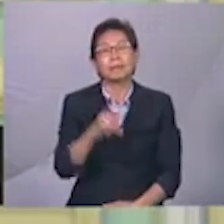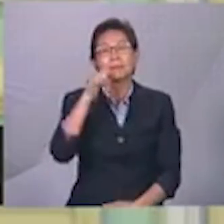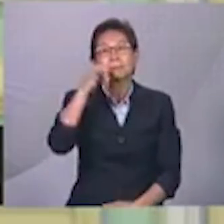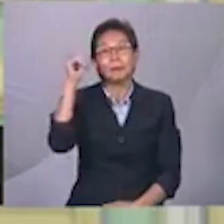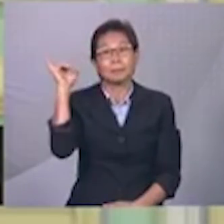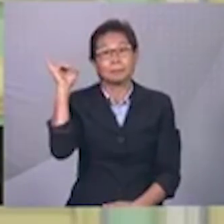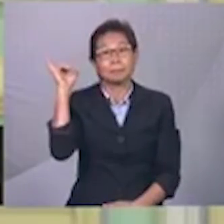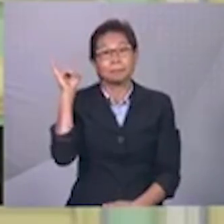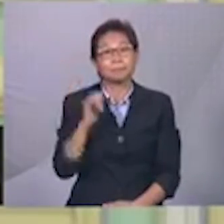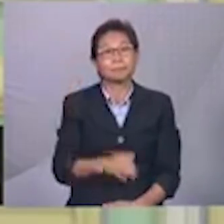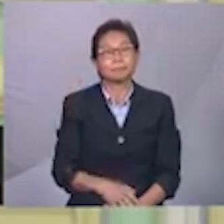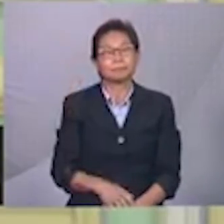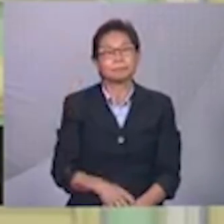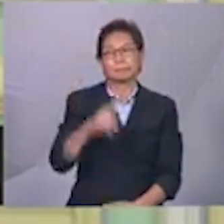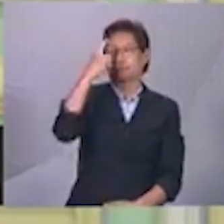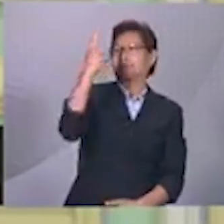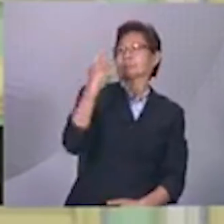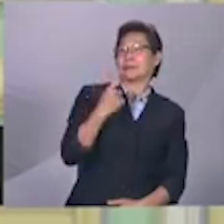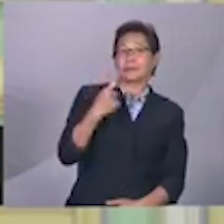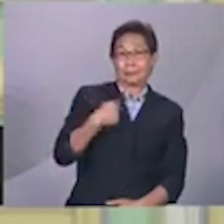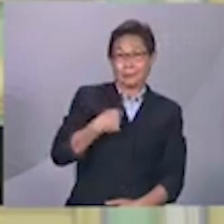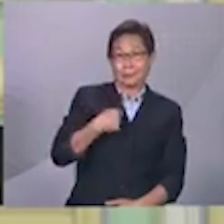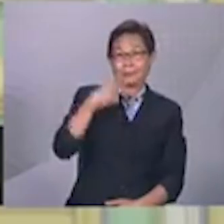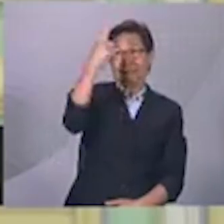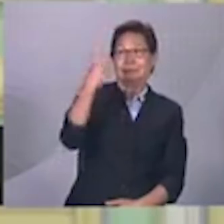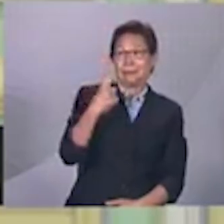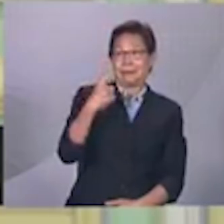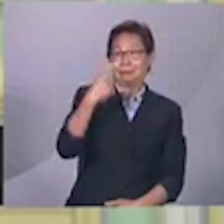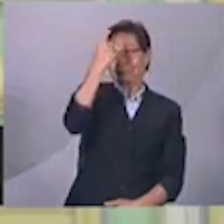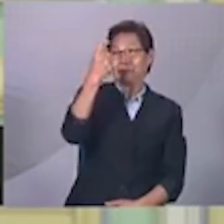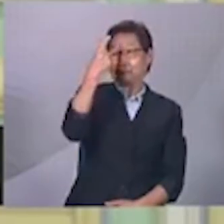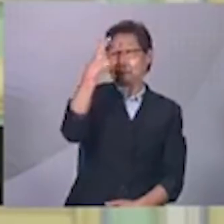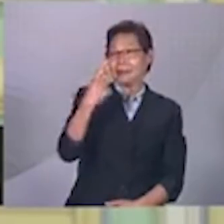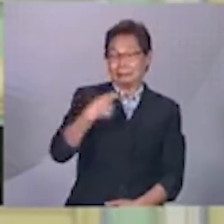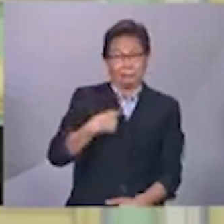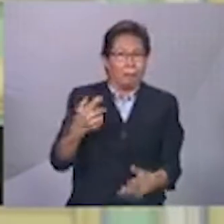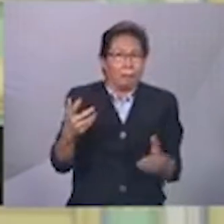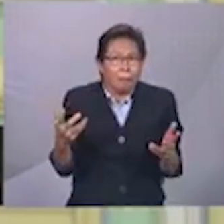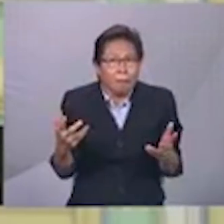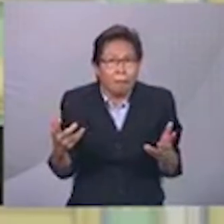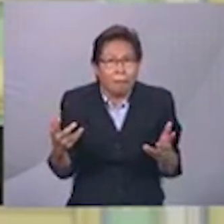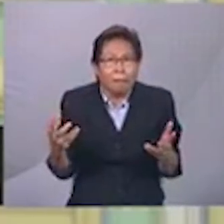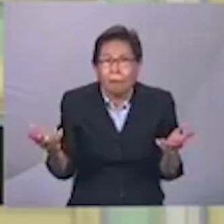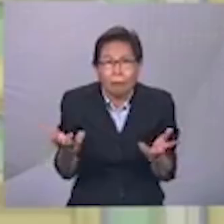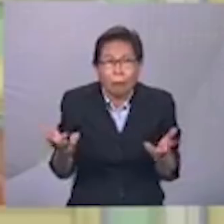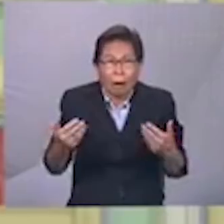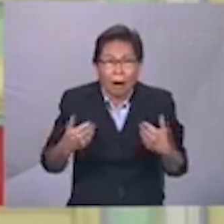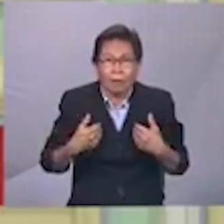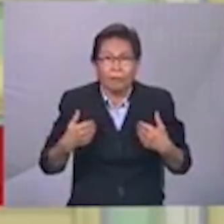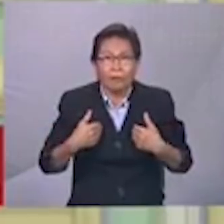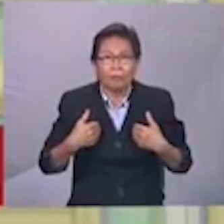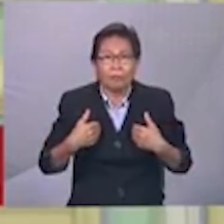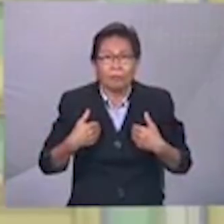Semalam ditanya, saya ditanya tentang bagaimana ada di